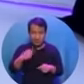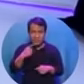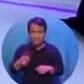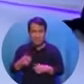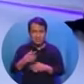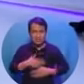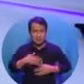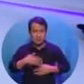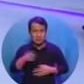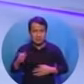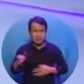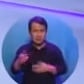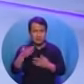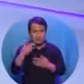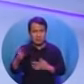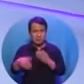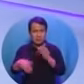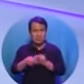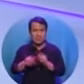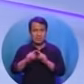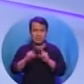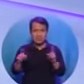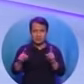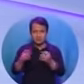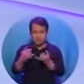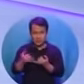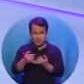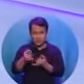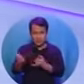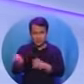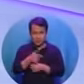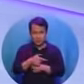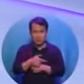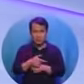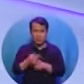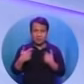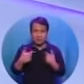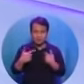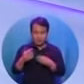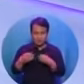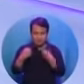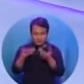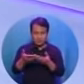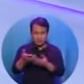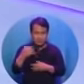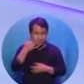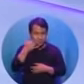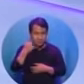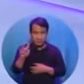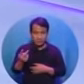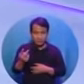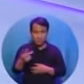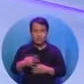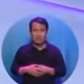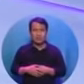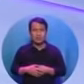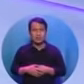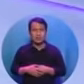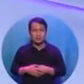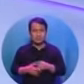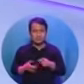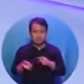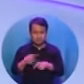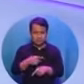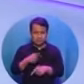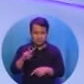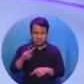sa budot dance moves. Pero, for the meantime, meron po kaming tatawagan, dalawa agad. Ito po ay hatid